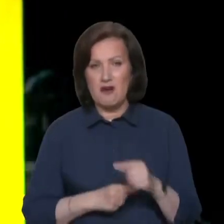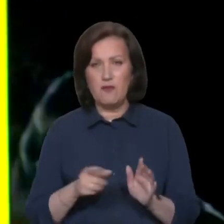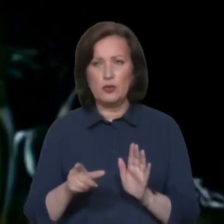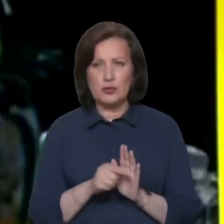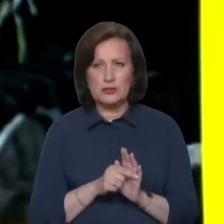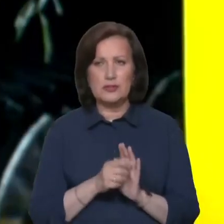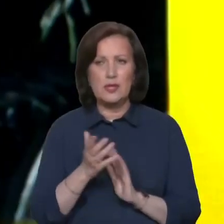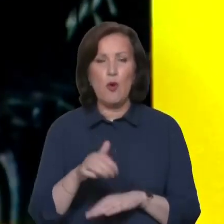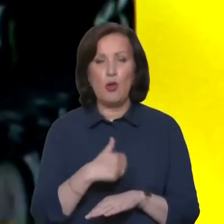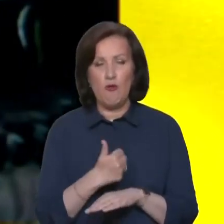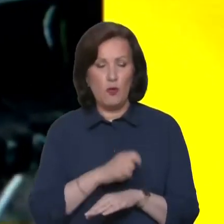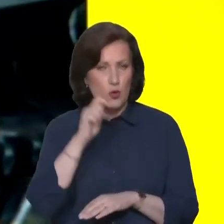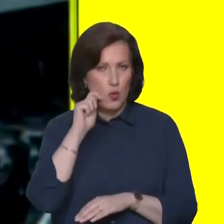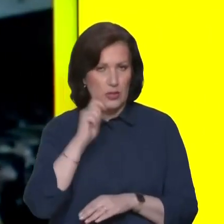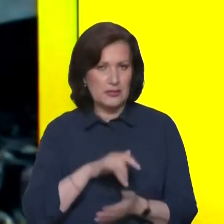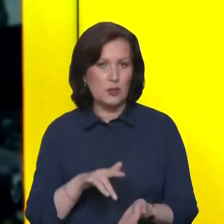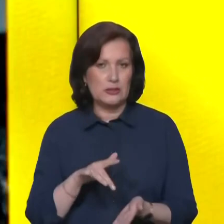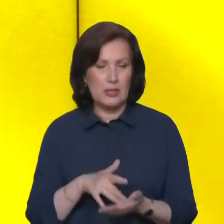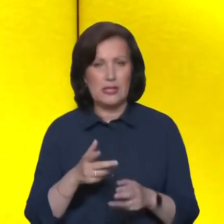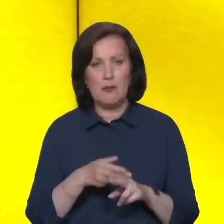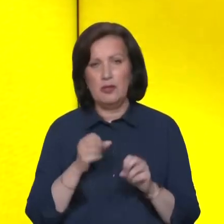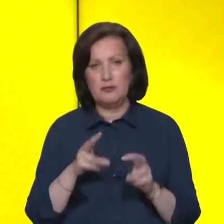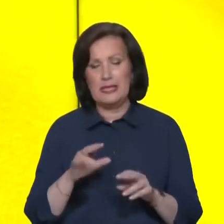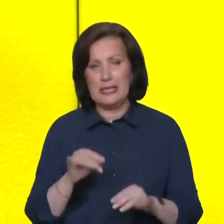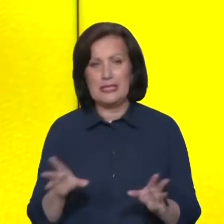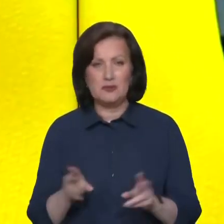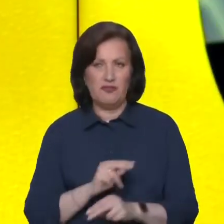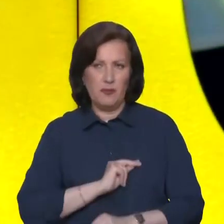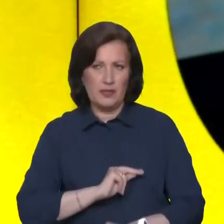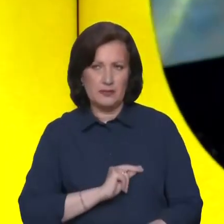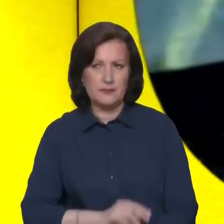Сергієм Козаном, головою Українського центру безпеки та співпраці. Дякую.